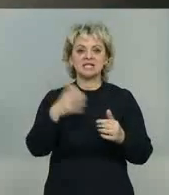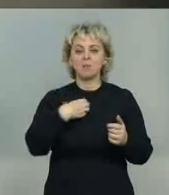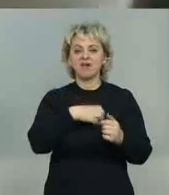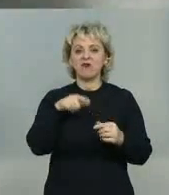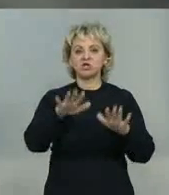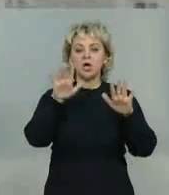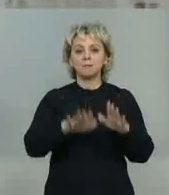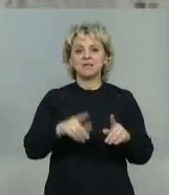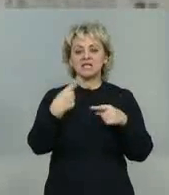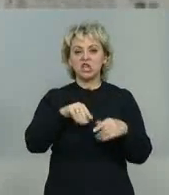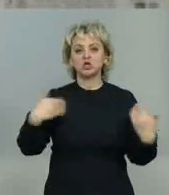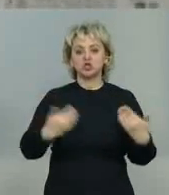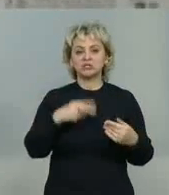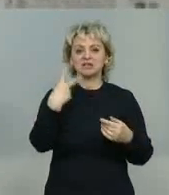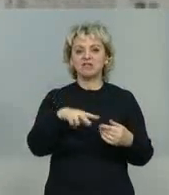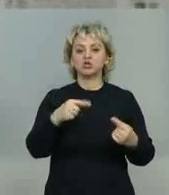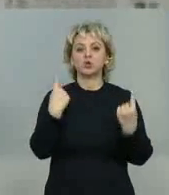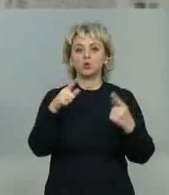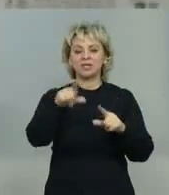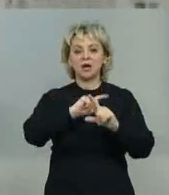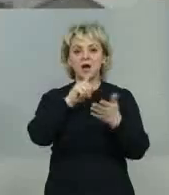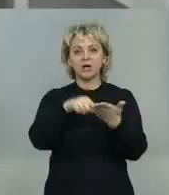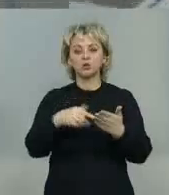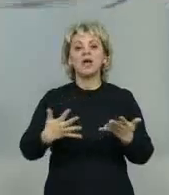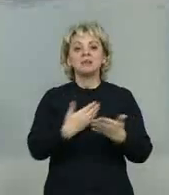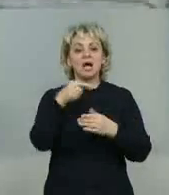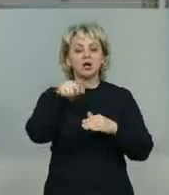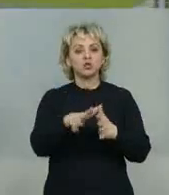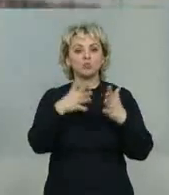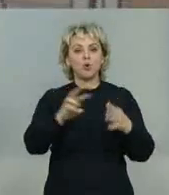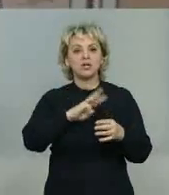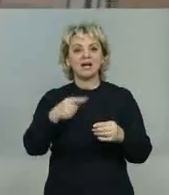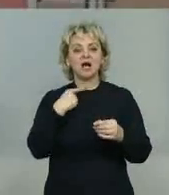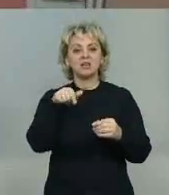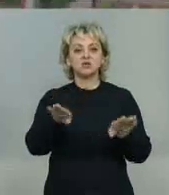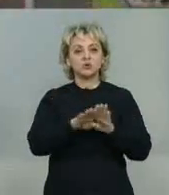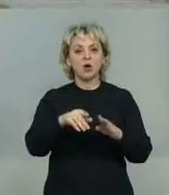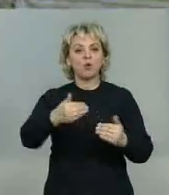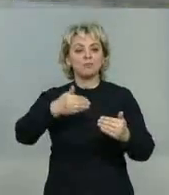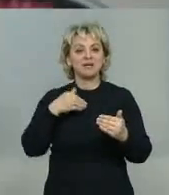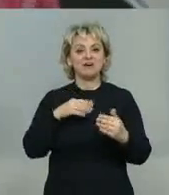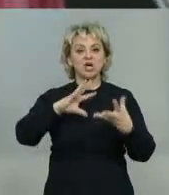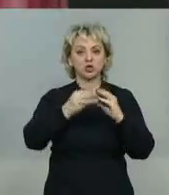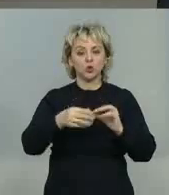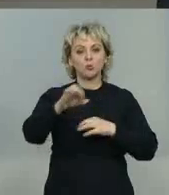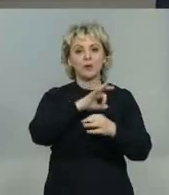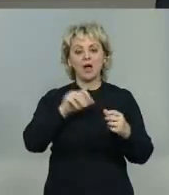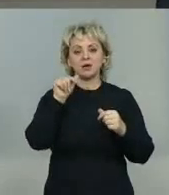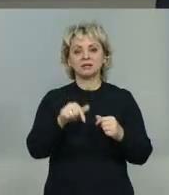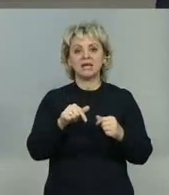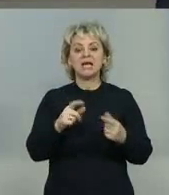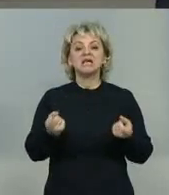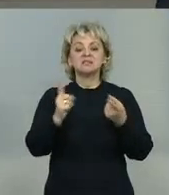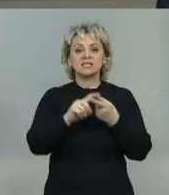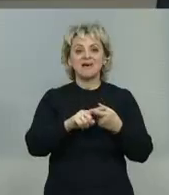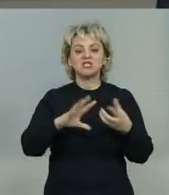важных мест для жителей 20 крупнейших городов. И, наконец, более 1 000 000 голосов. Таков предварительный итог проекта. В